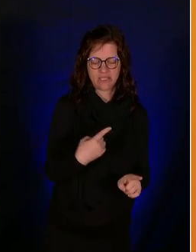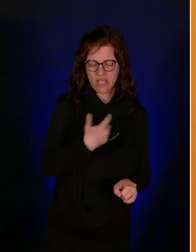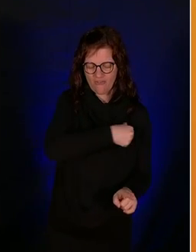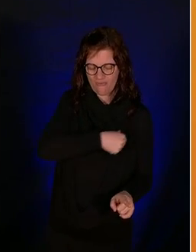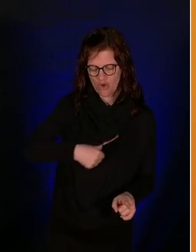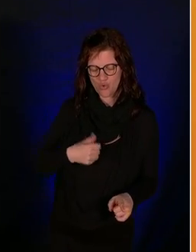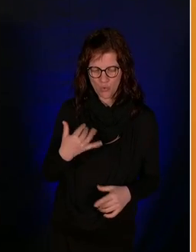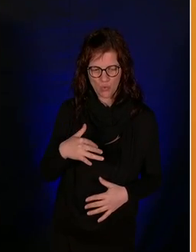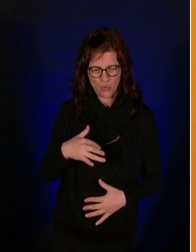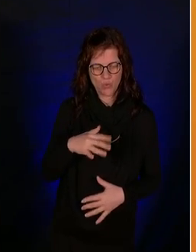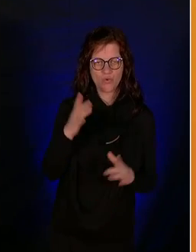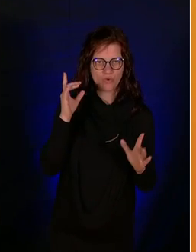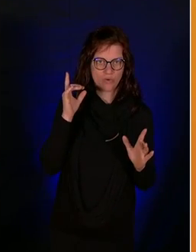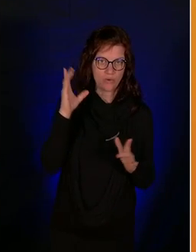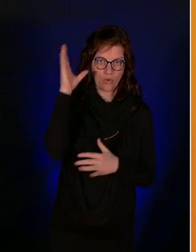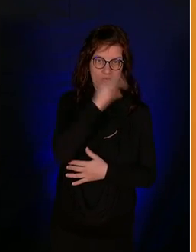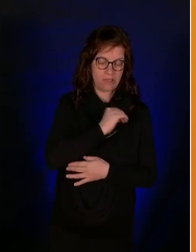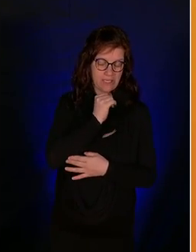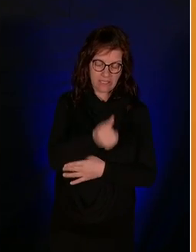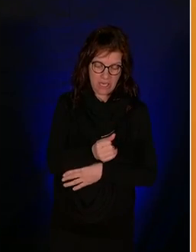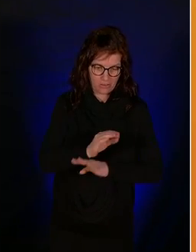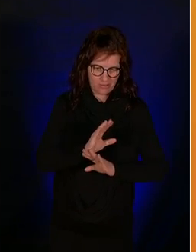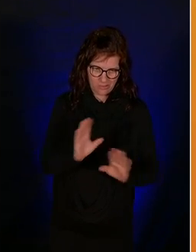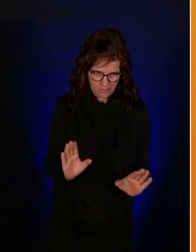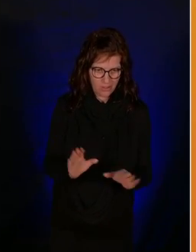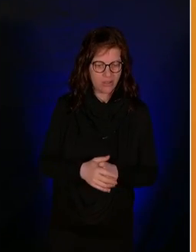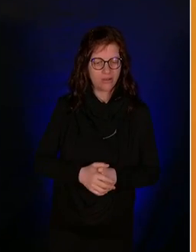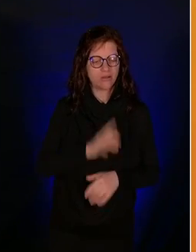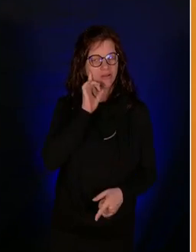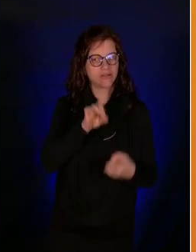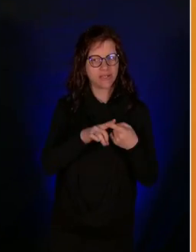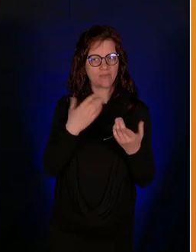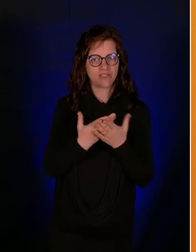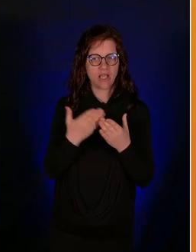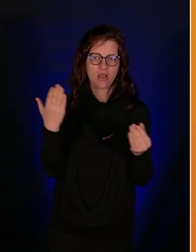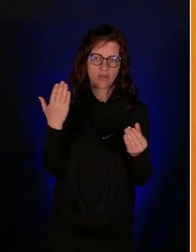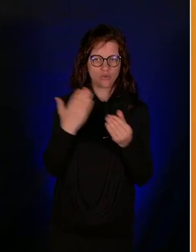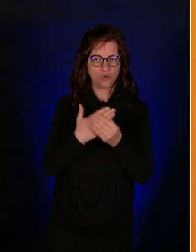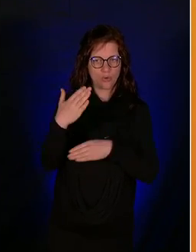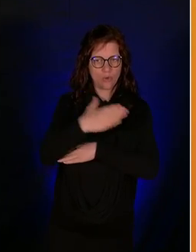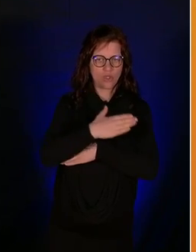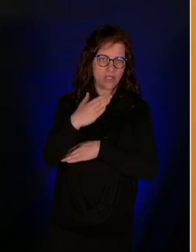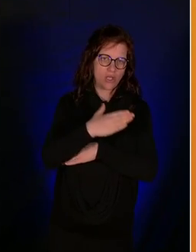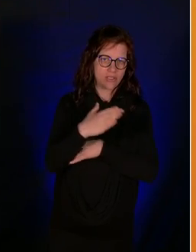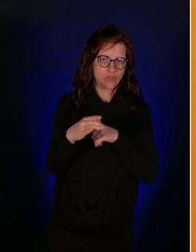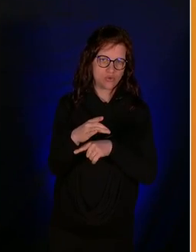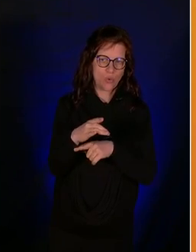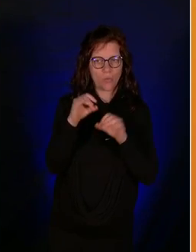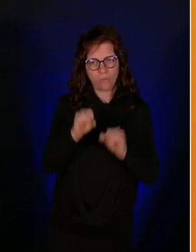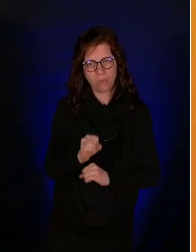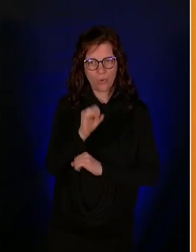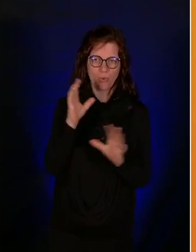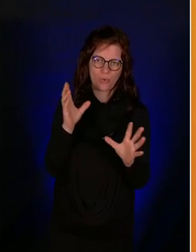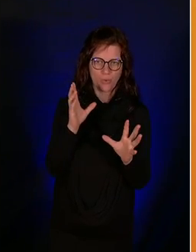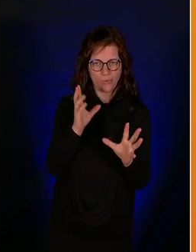il faut rien oublier. Et donc je pense que là-dessus, le document d'orientation mériterait à être un peu